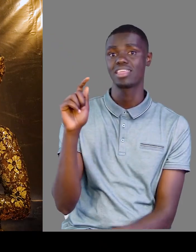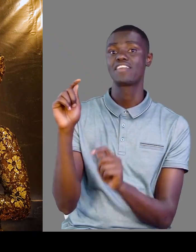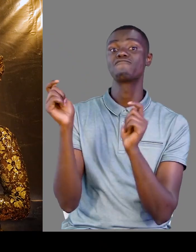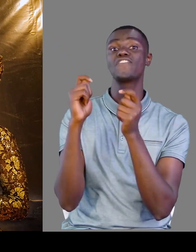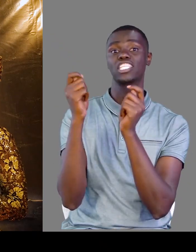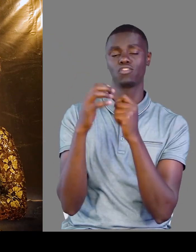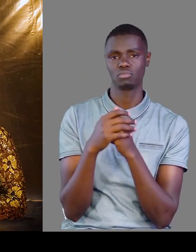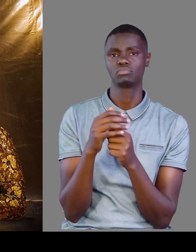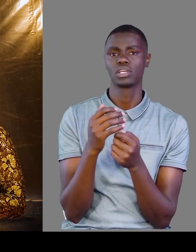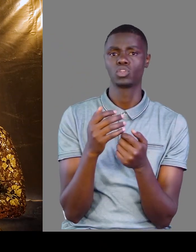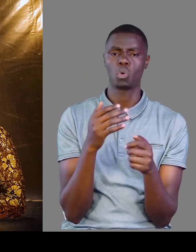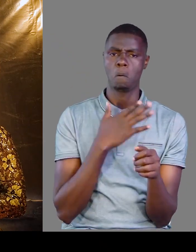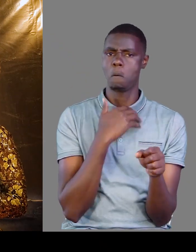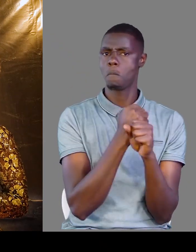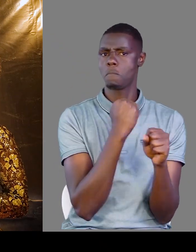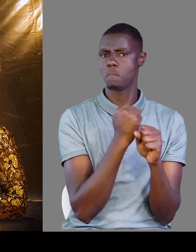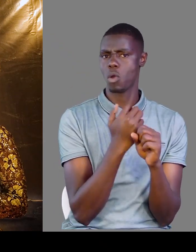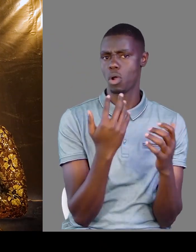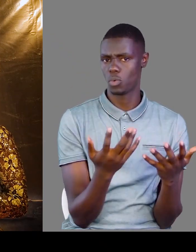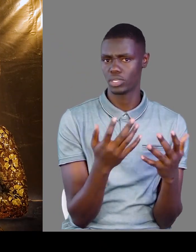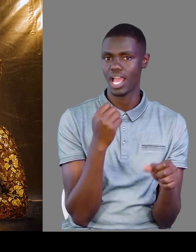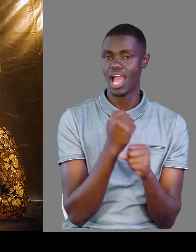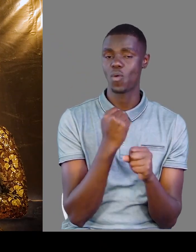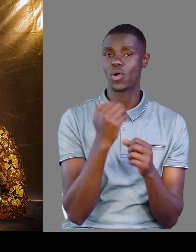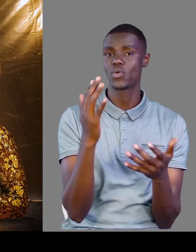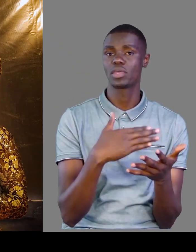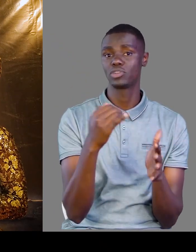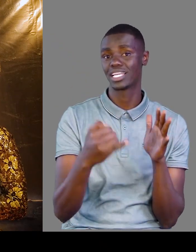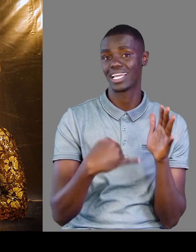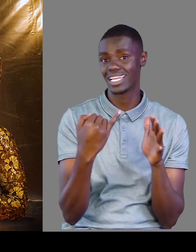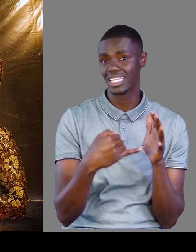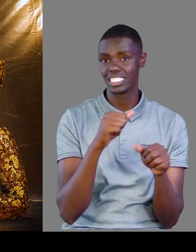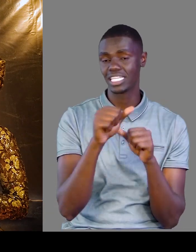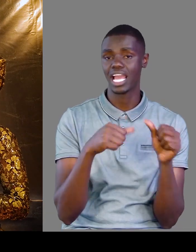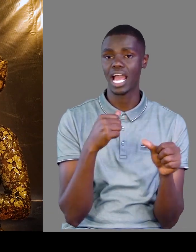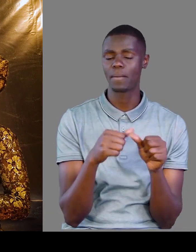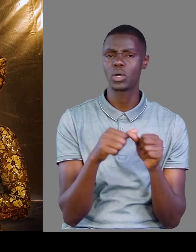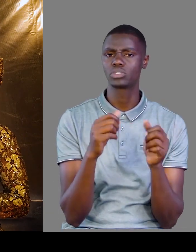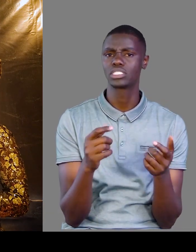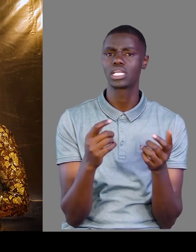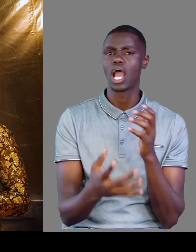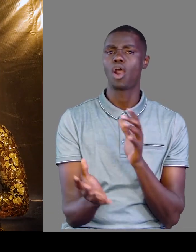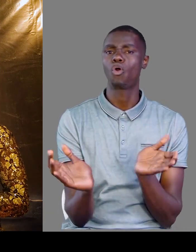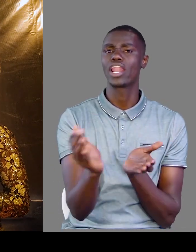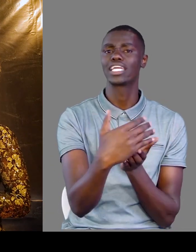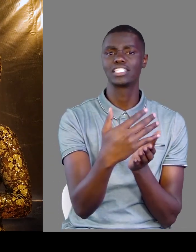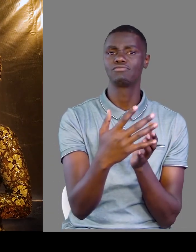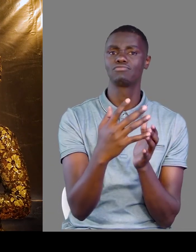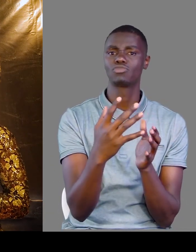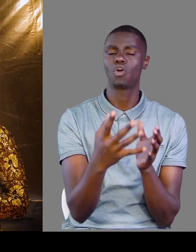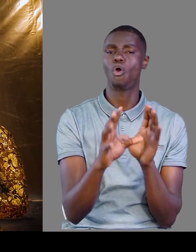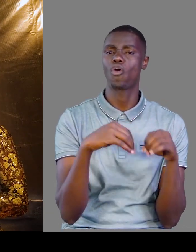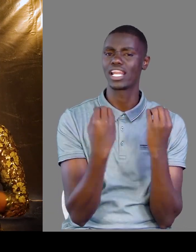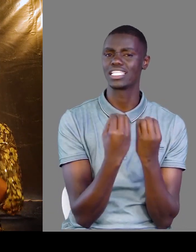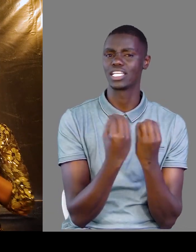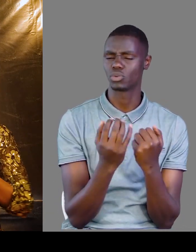TV, lakini kazi yangu hasa ni nafanya katika music industry, maneno ya collective management organizations, yani ma CMO. Bado nafaa